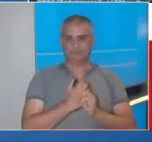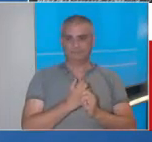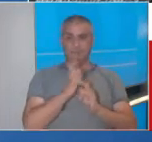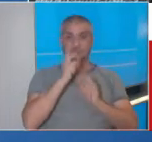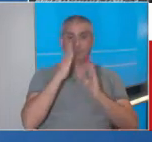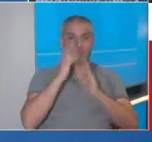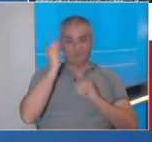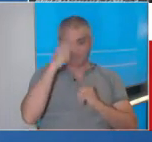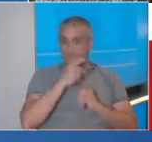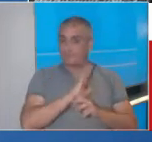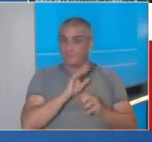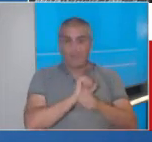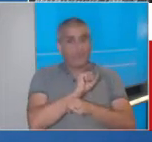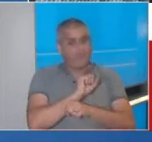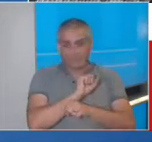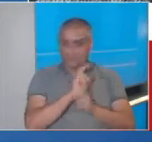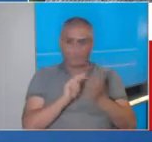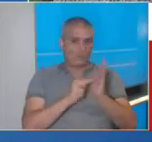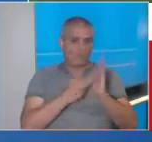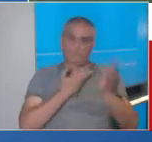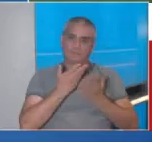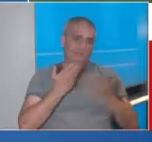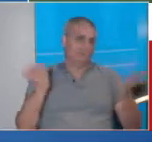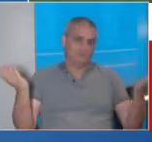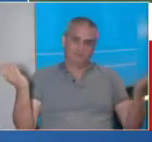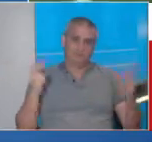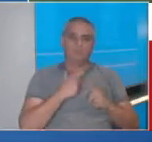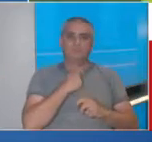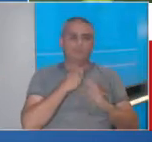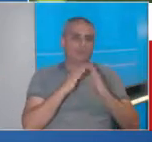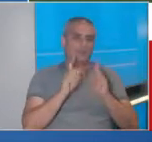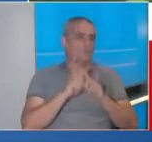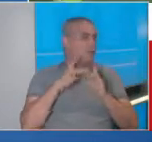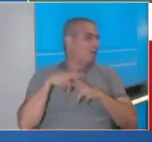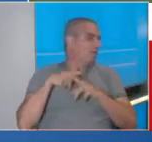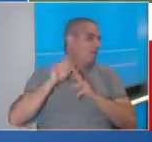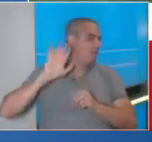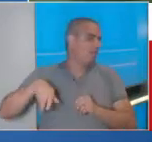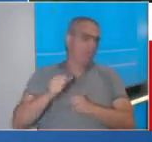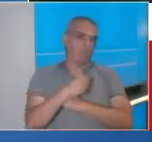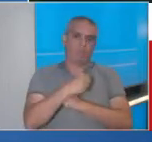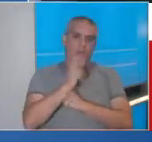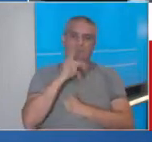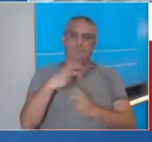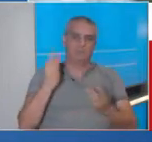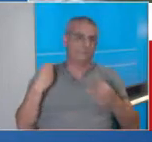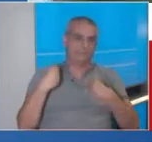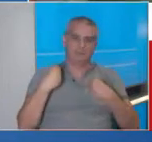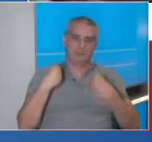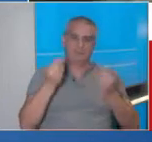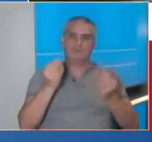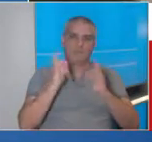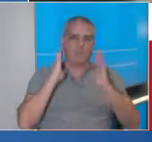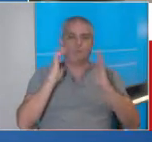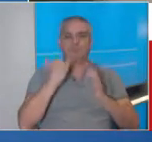צריכים להבין, בלי מחאה, פוליטיקאים מתייחסים למצוקת הדיור כמו איזה רעש לבן, משהו שצריך להביא אליו